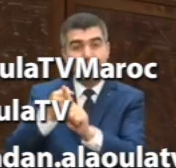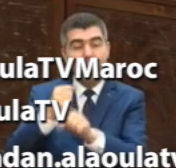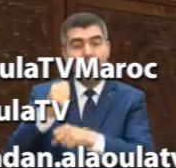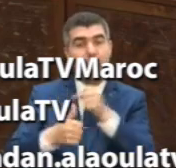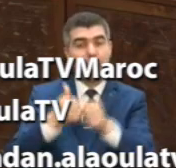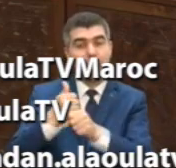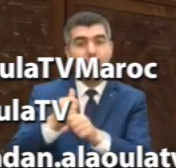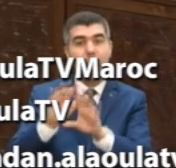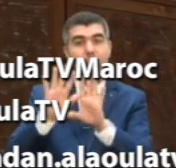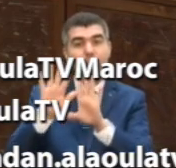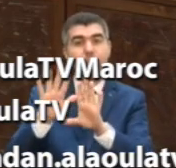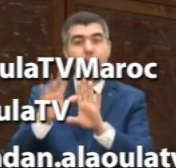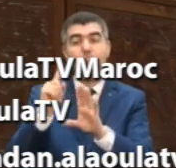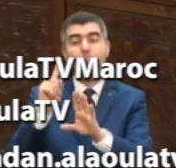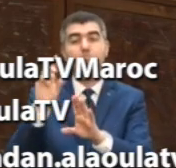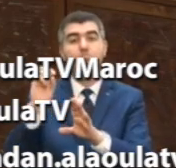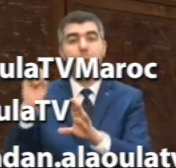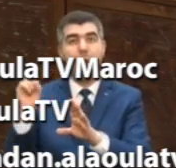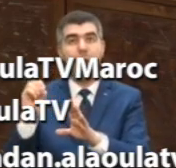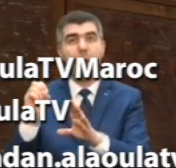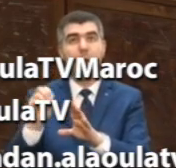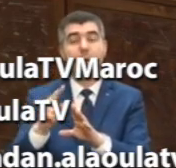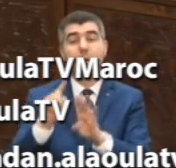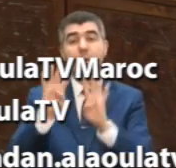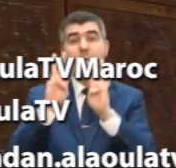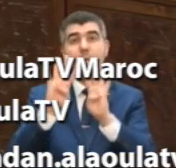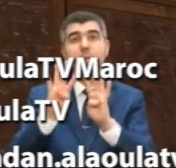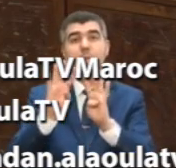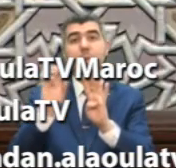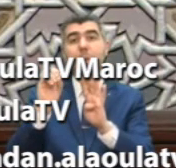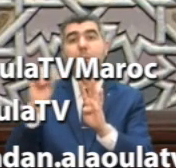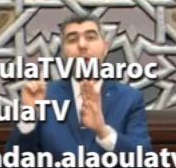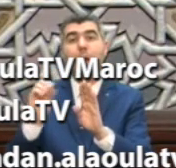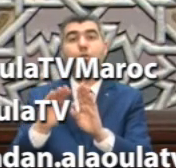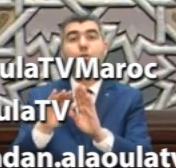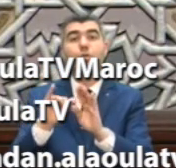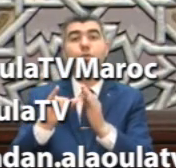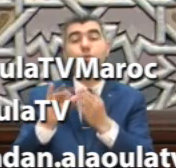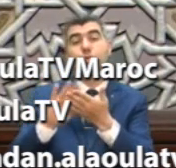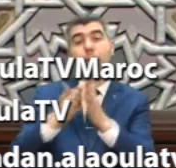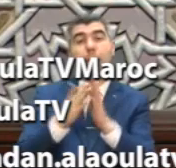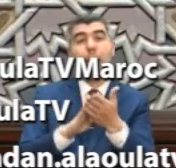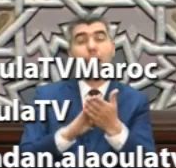100 جمعية، اليوم نشتغل مع أكثر من 800 جمعية.